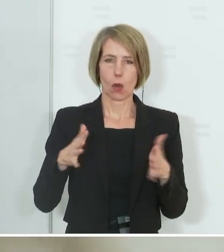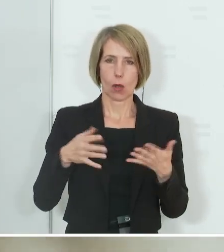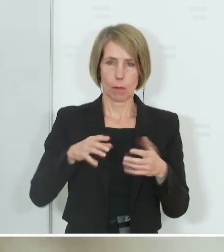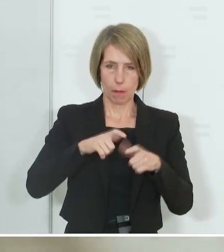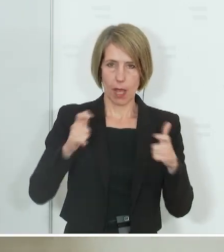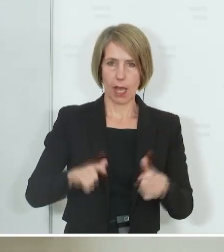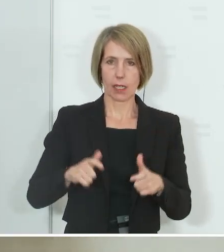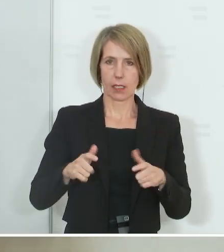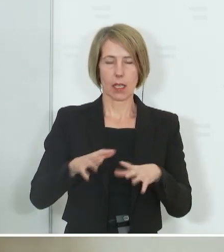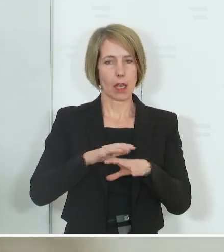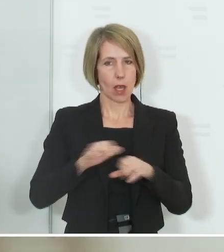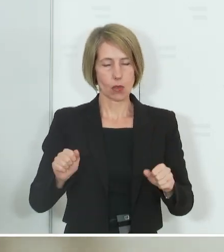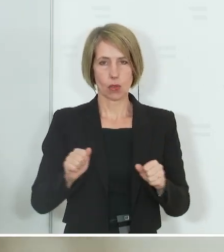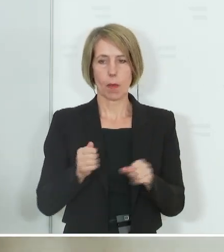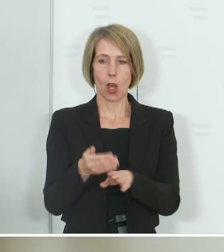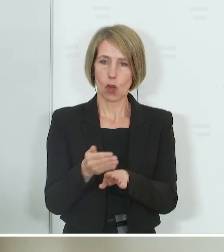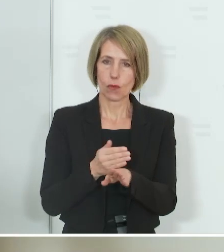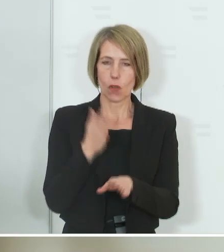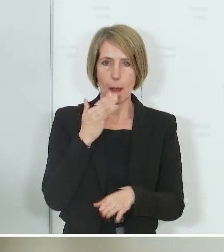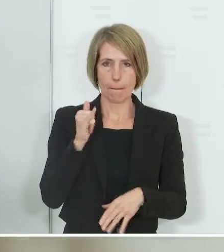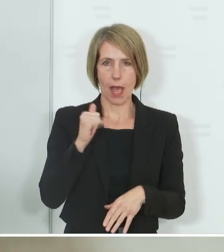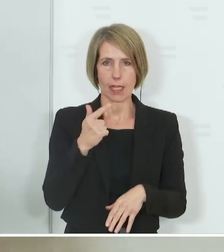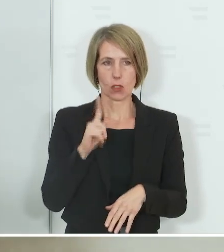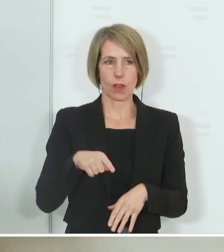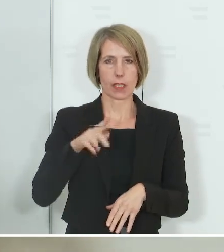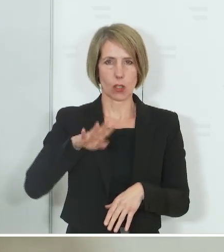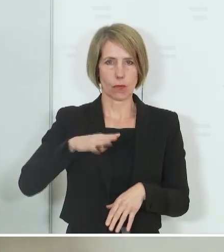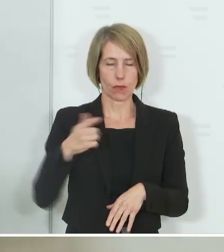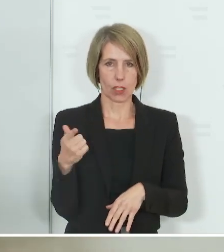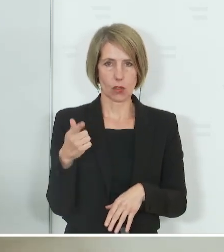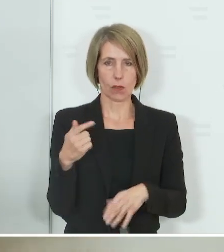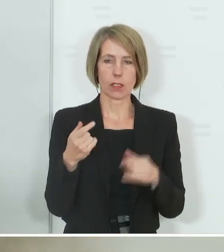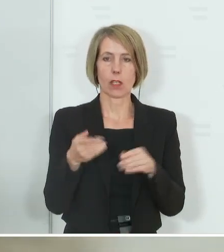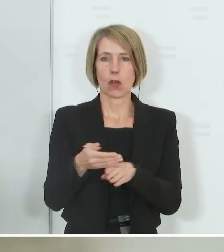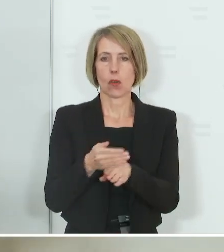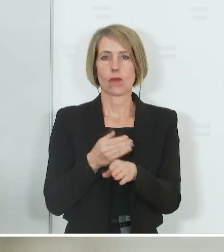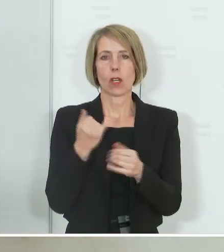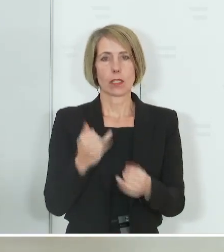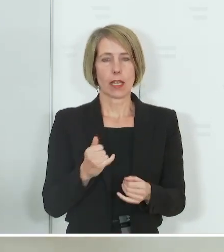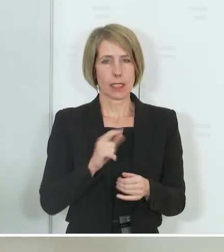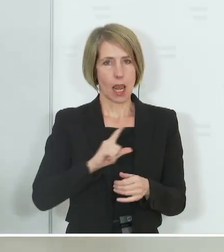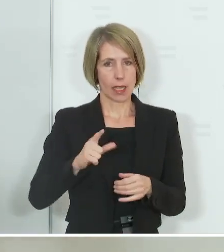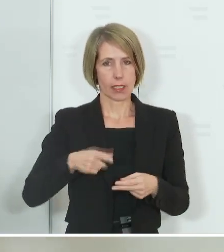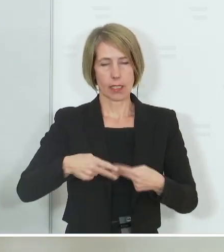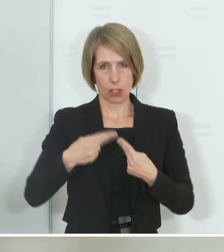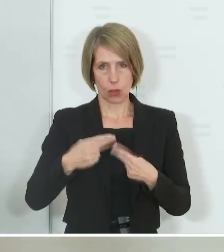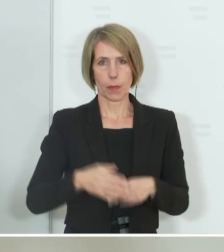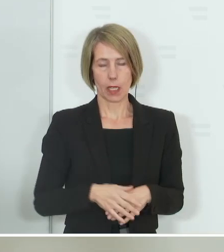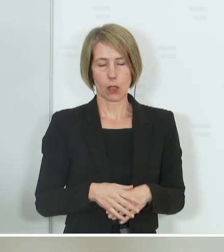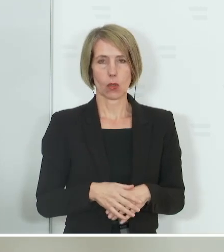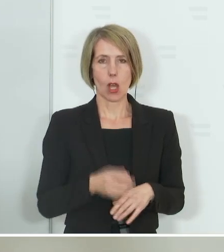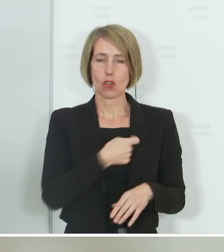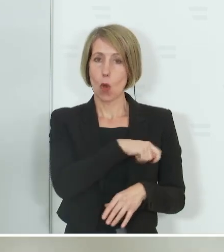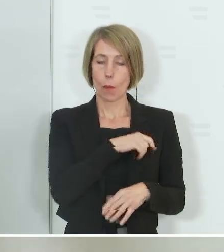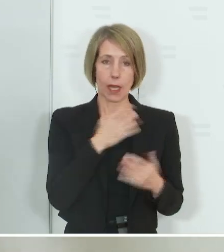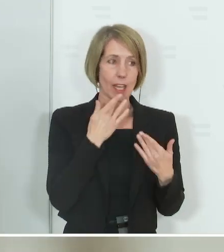zu erzielen vor Mai 2024, also noch vor Ende der derzeitigen Legislatur. Und Spanien dankt zum